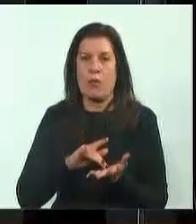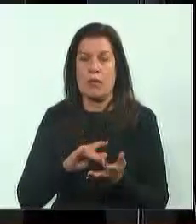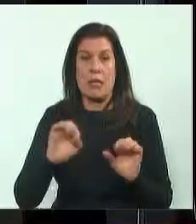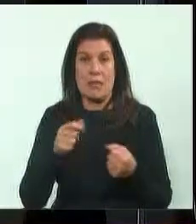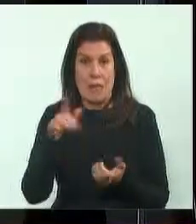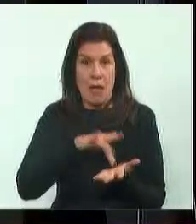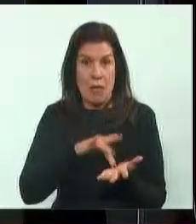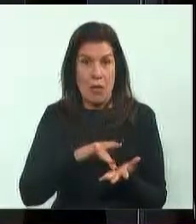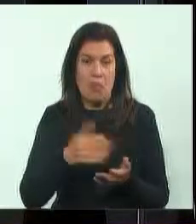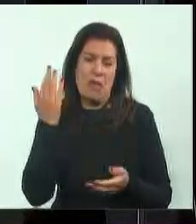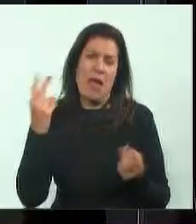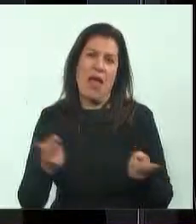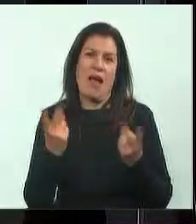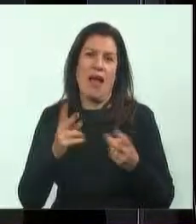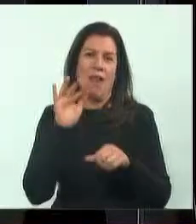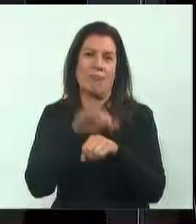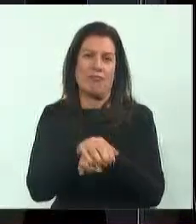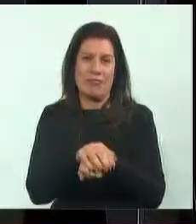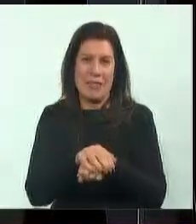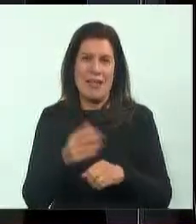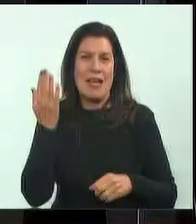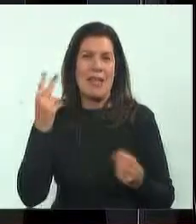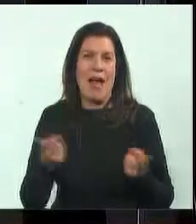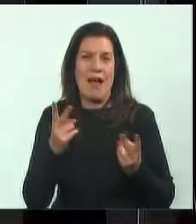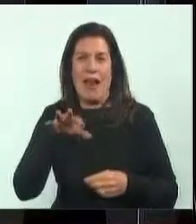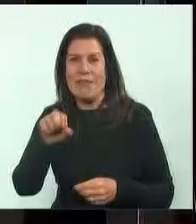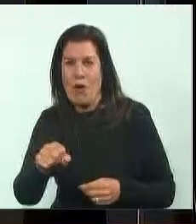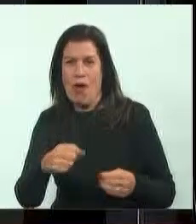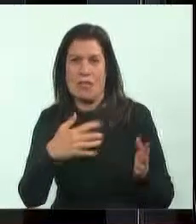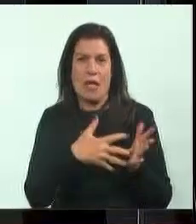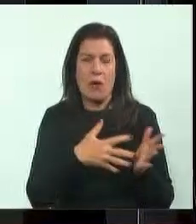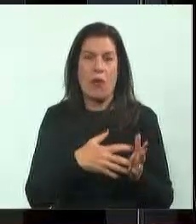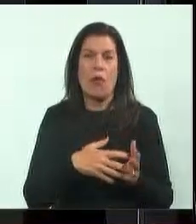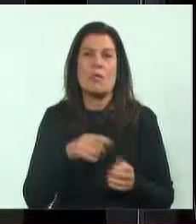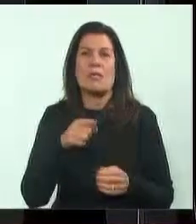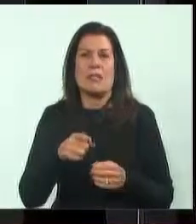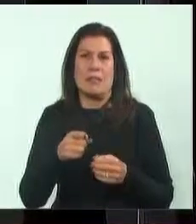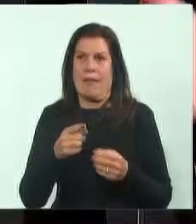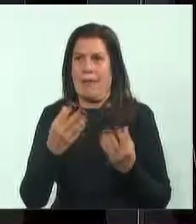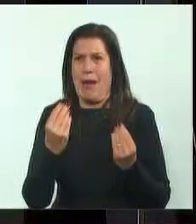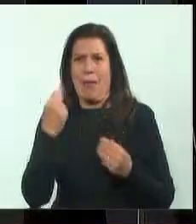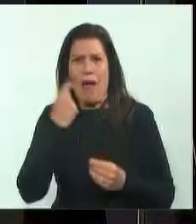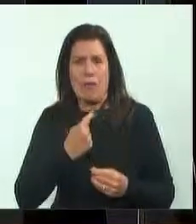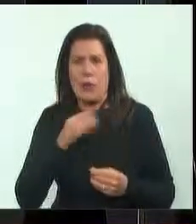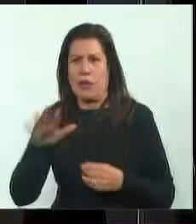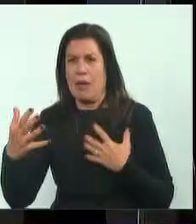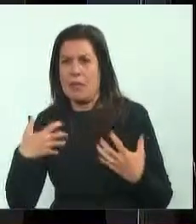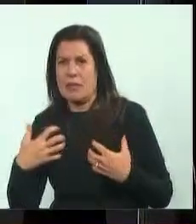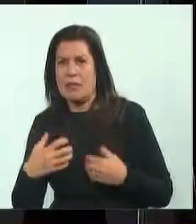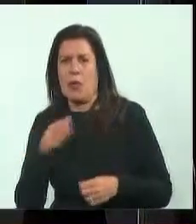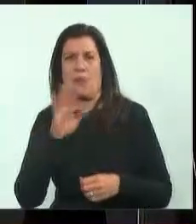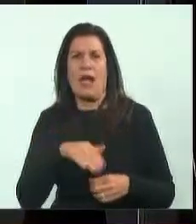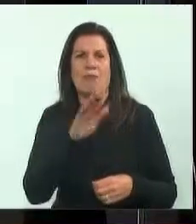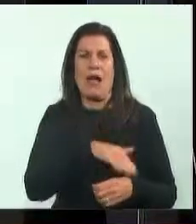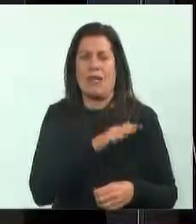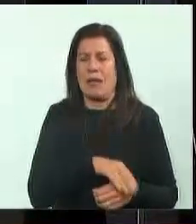היה להגיע אליהם, קל היה לחקור אותם, קל היה להעמיד לדין. הרי זה שורה של עבירות. עבירות של התחזות, עבירות של הרבה פעמים של לשון הרע, פגיעה בפרטיות. יש